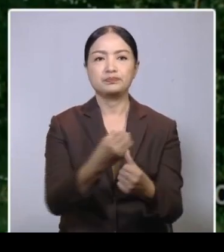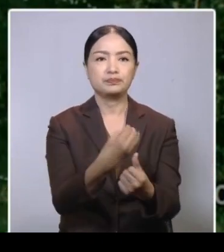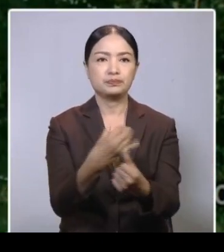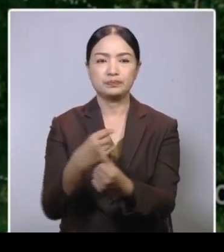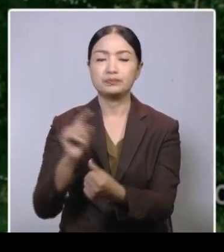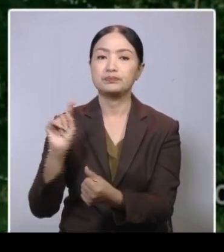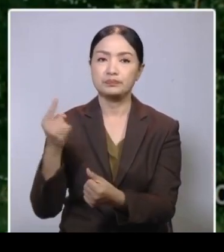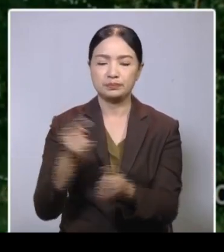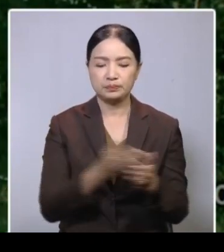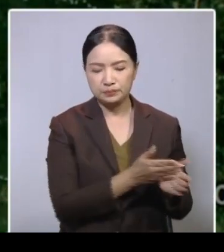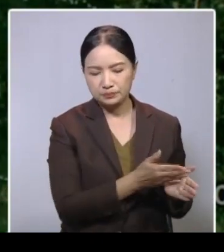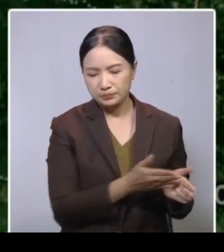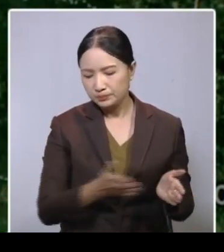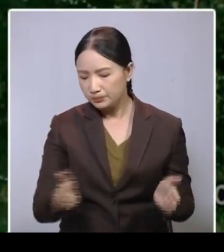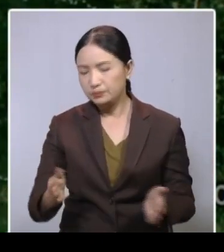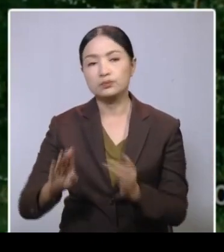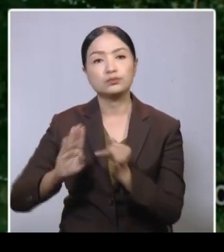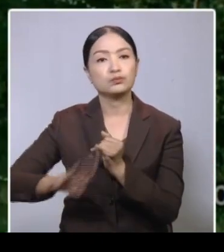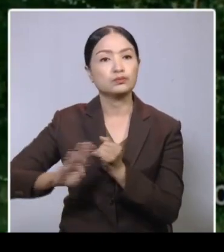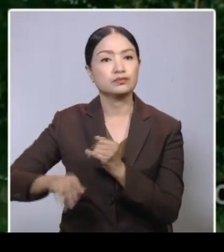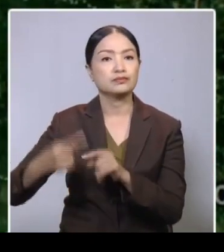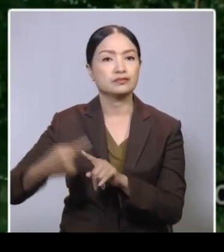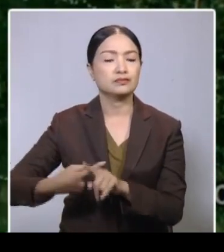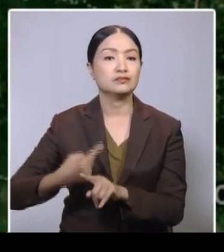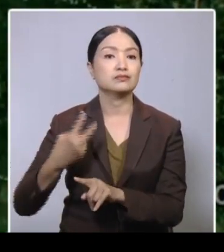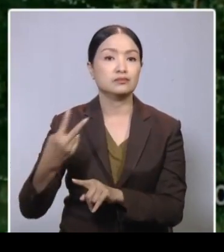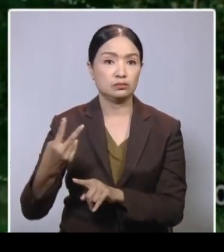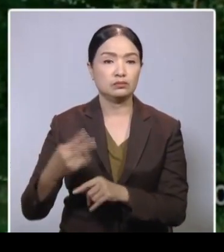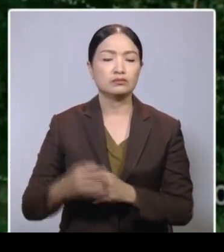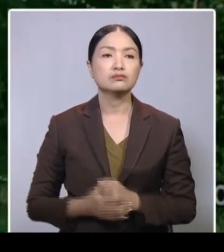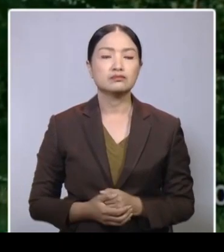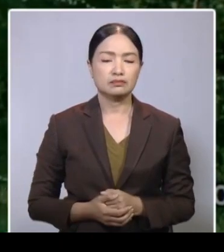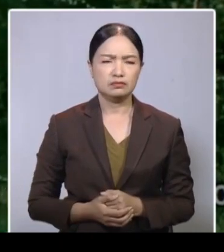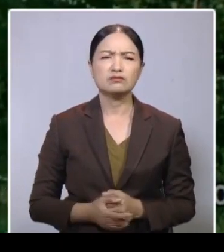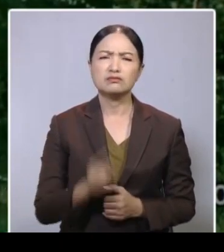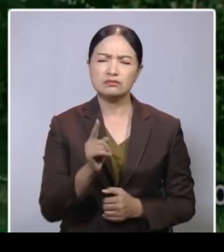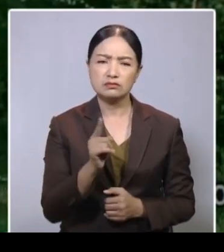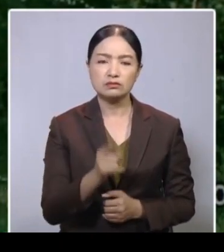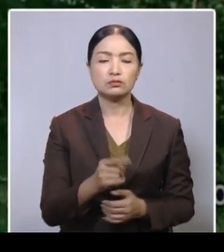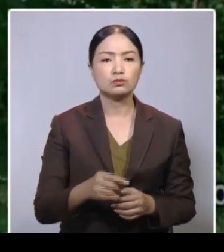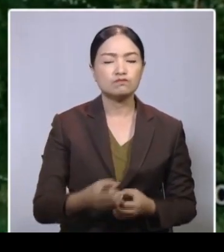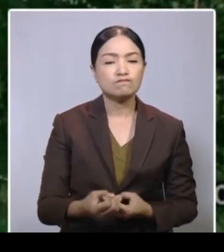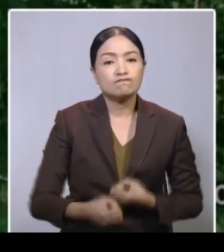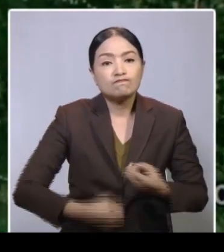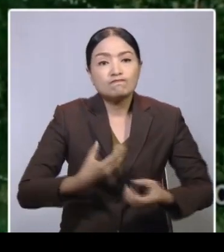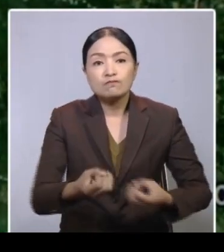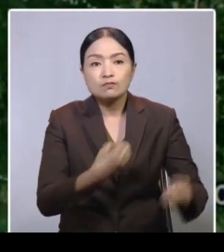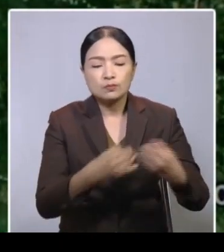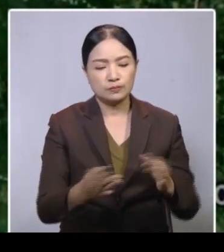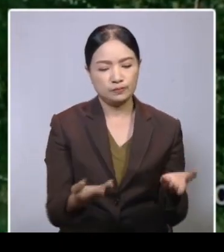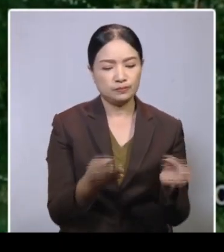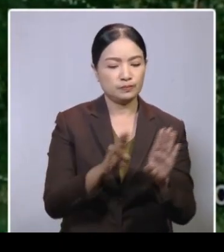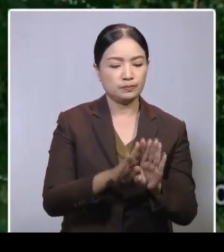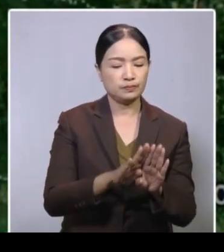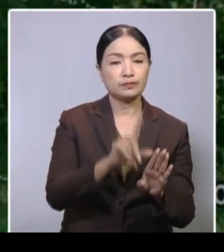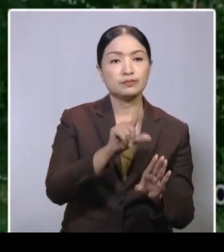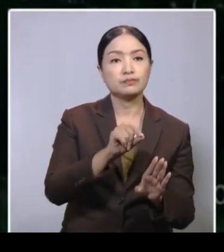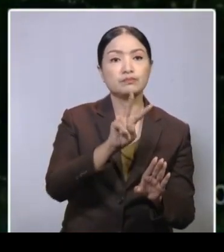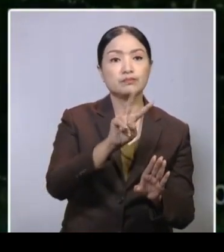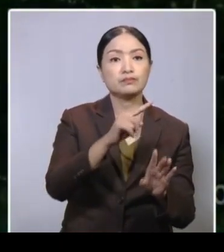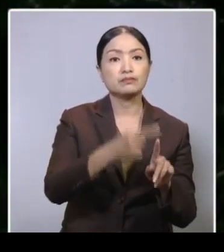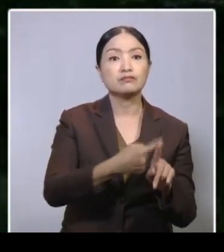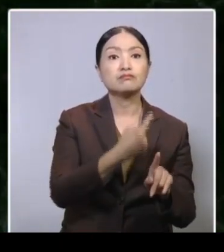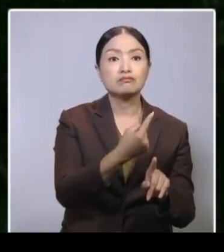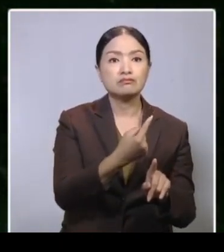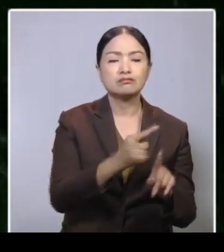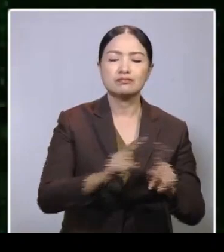ถึงสิ้นเดือนกุมภาพันธ์นี้โดยจากเดิมจะเปิดจะปิดนะคะรับฟังความเห็นในวันที่ 22มกราคมแต่